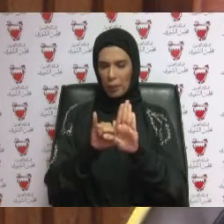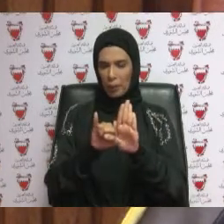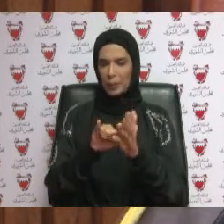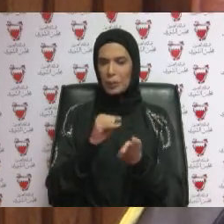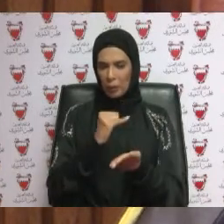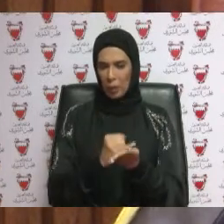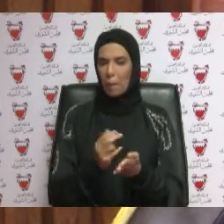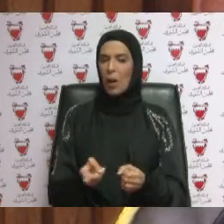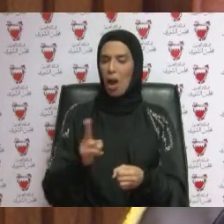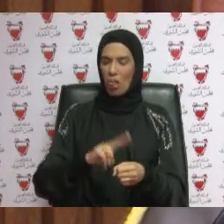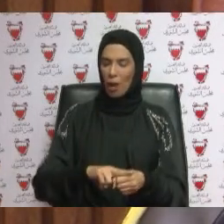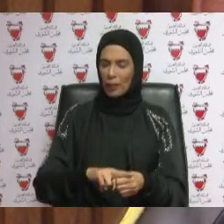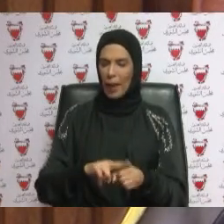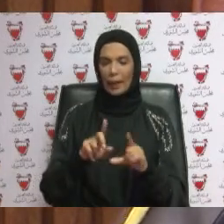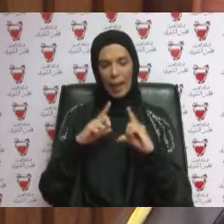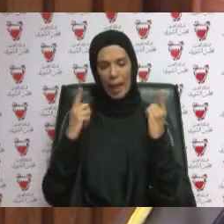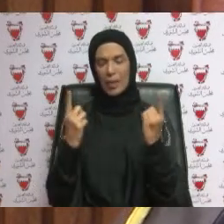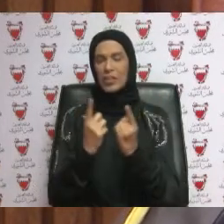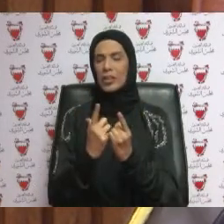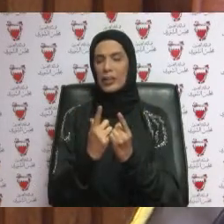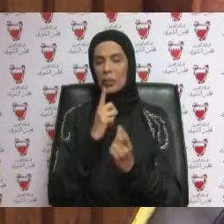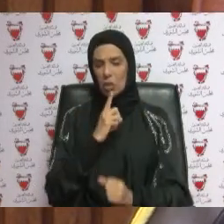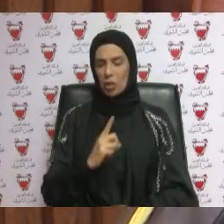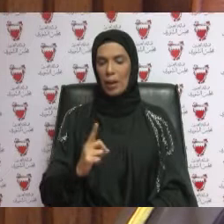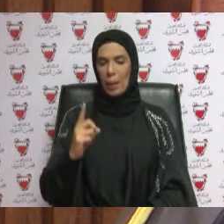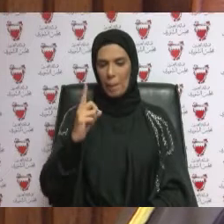راح تعود، وبالتالي إن شاء الله لما